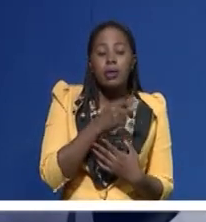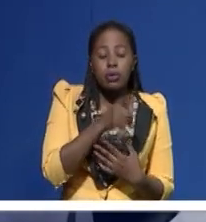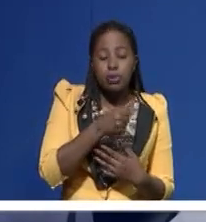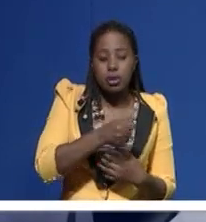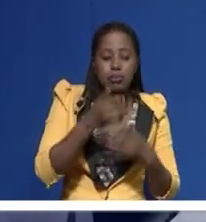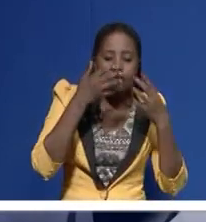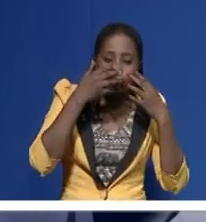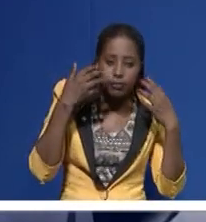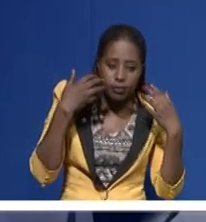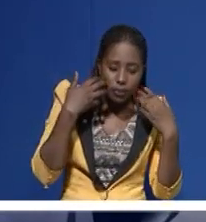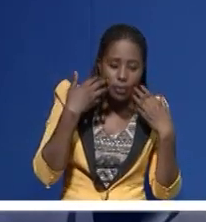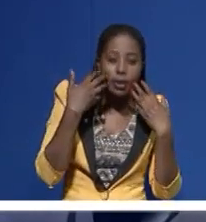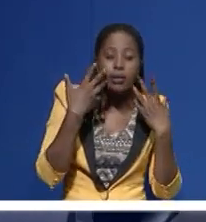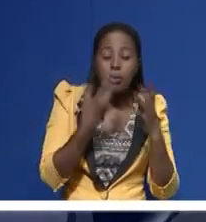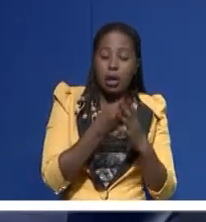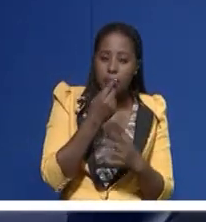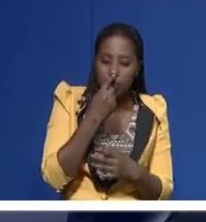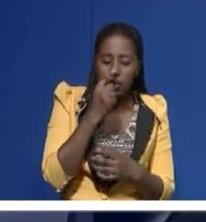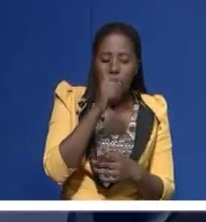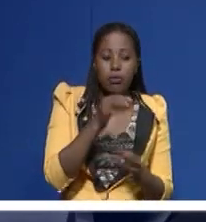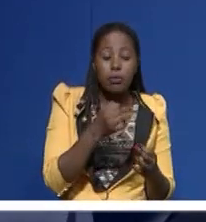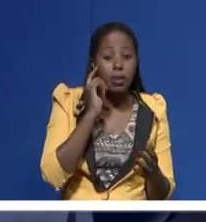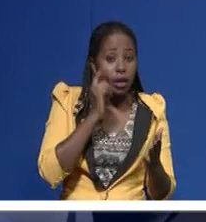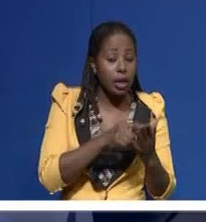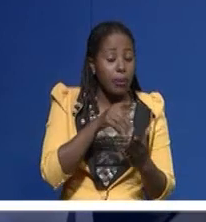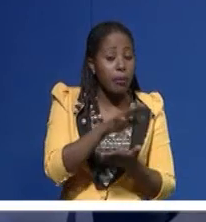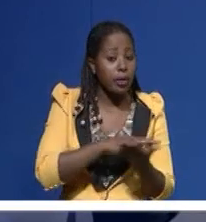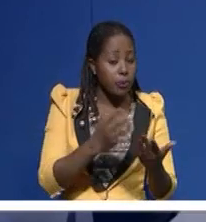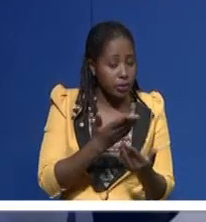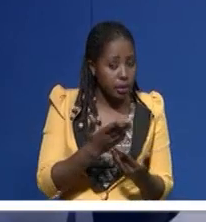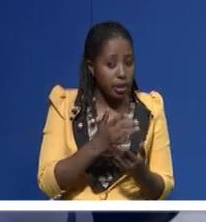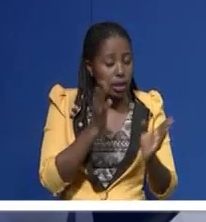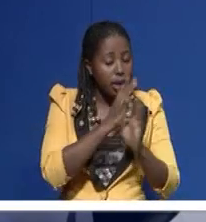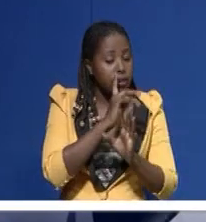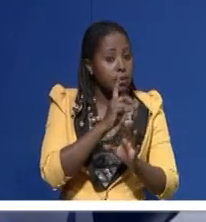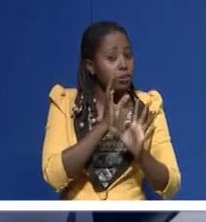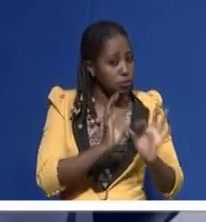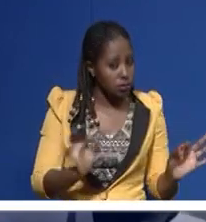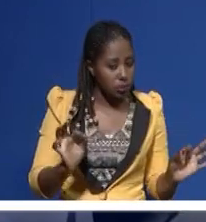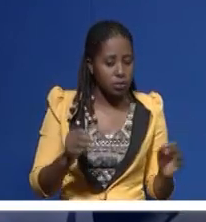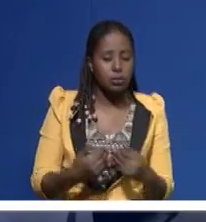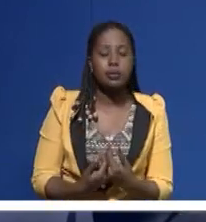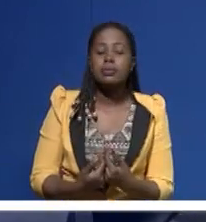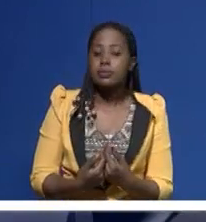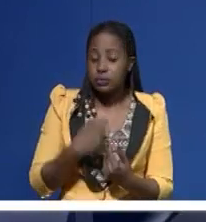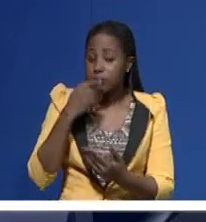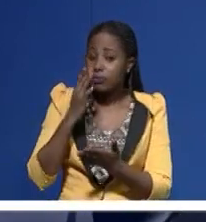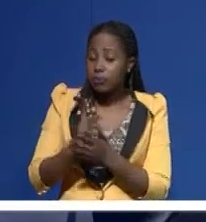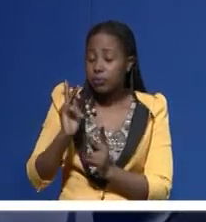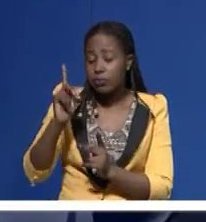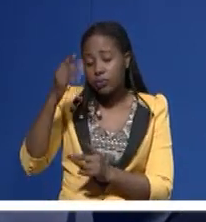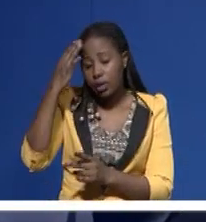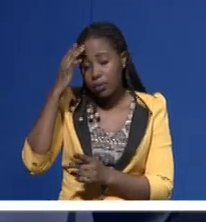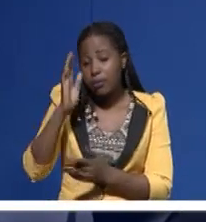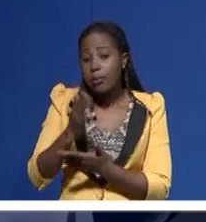umevaa ya kukinga mdomo na pua ukoje? Maana kuna maeneo mengine hali si nzuri. Kweli kama unavyofahamu, kuna